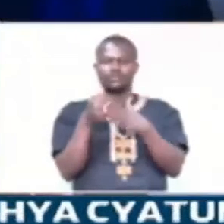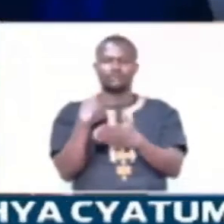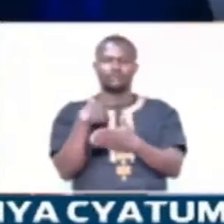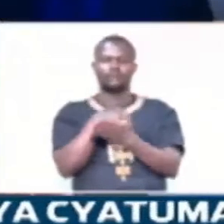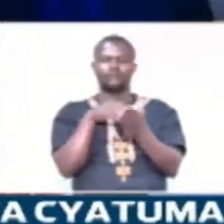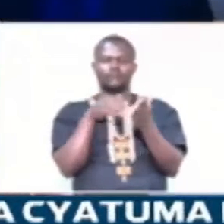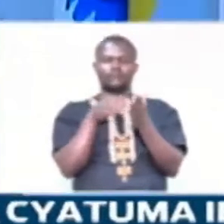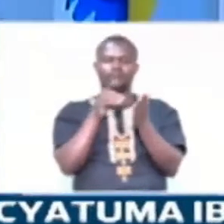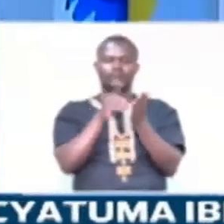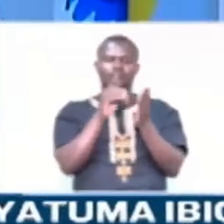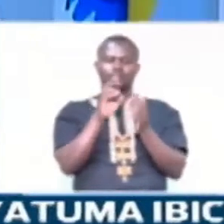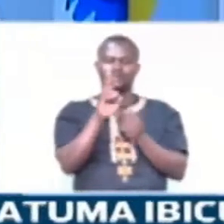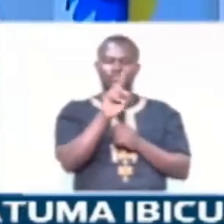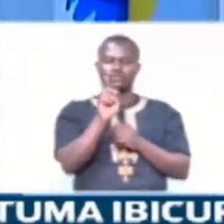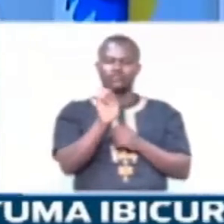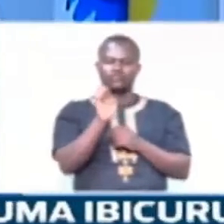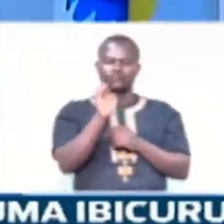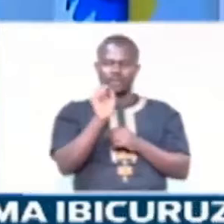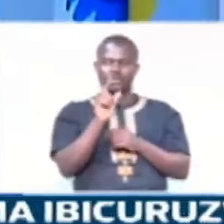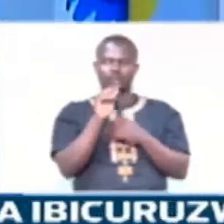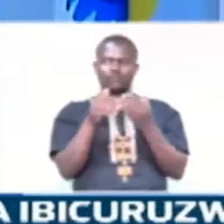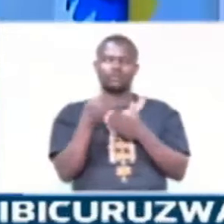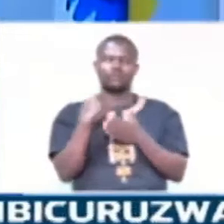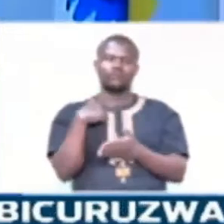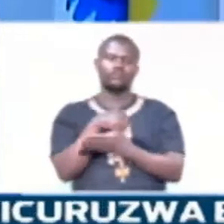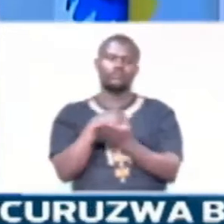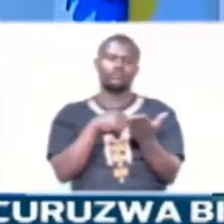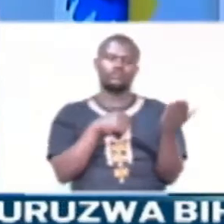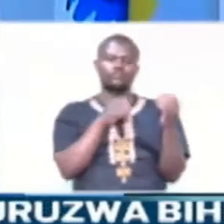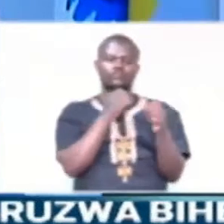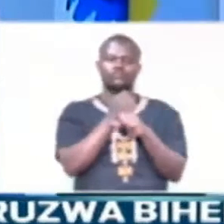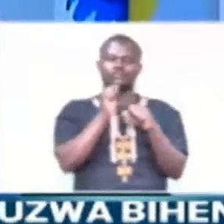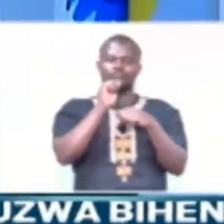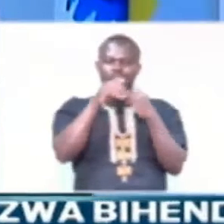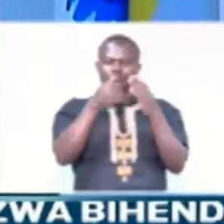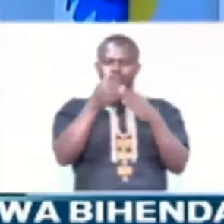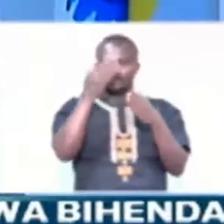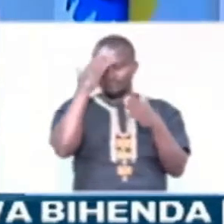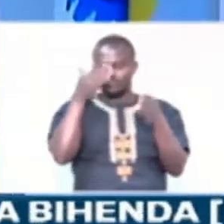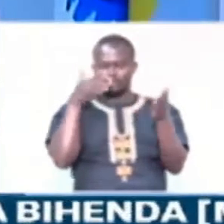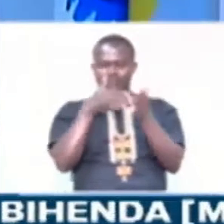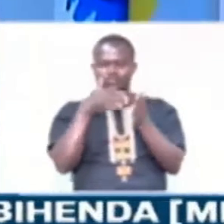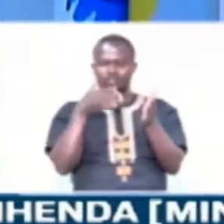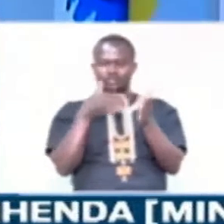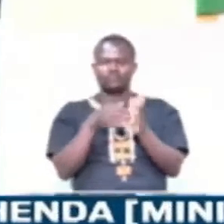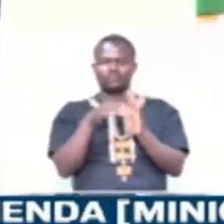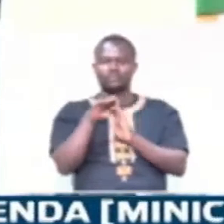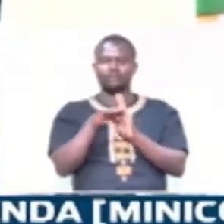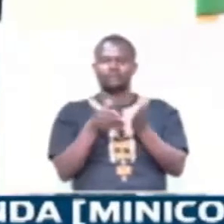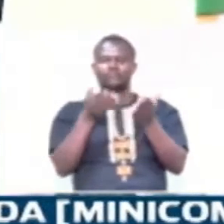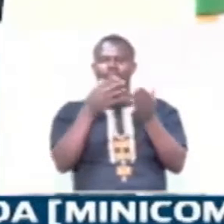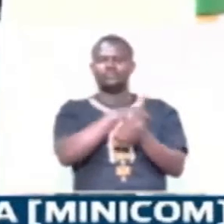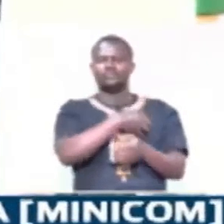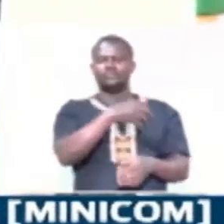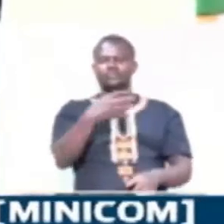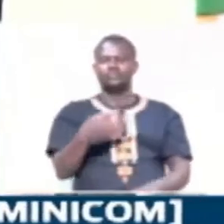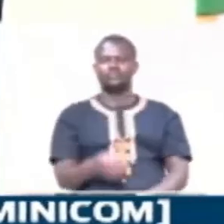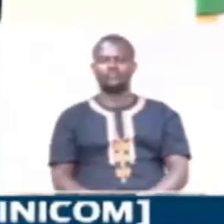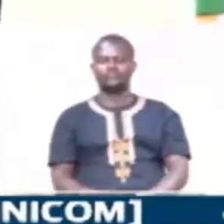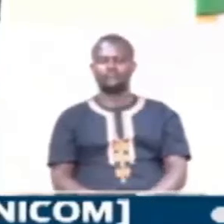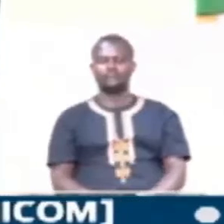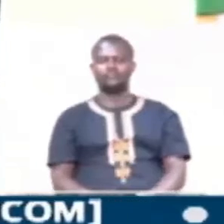Uzziel Ndagijimana avuga ko Leta ikomeje gukora ibishoboka byose ngo hatagira igikoma mu nkokora gahunda yo kuzahura ubukungu. Amafaranga